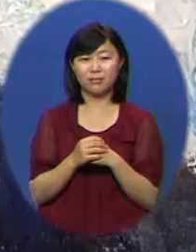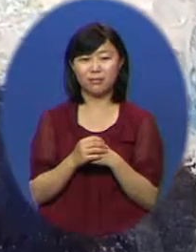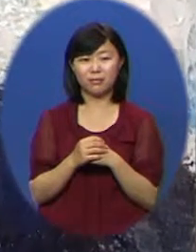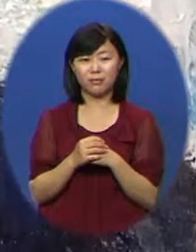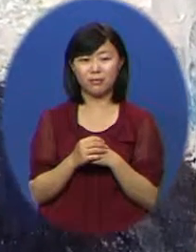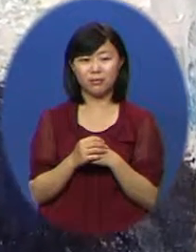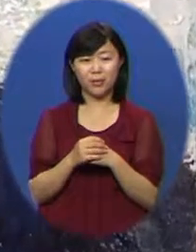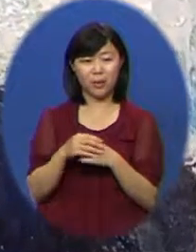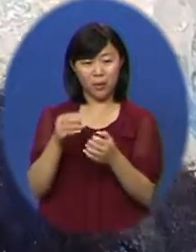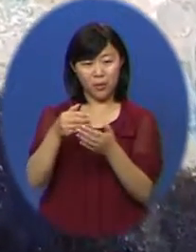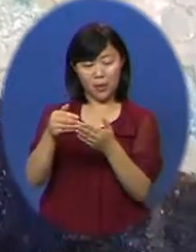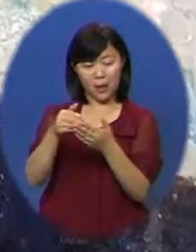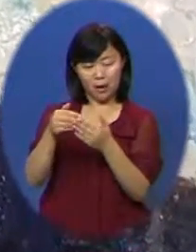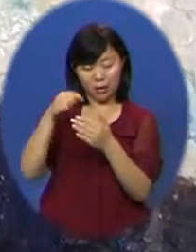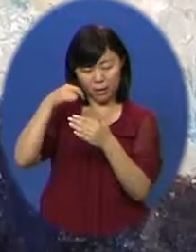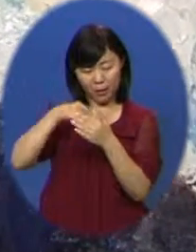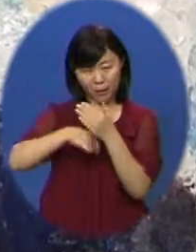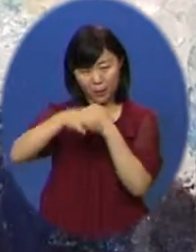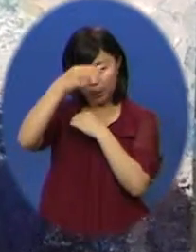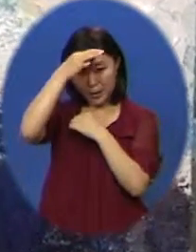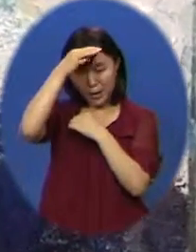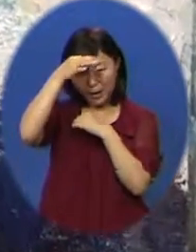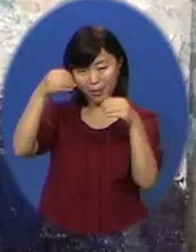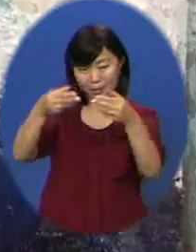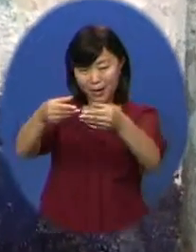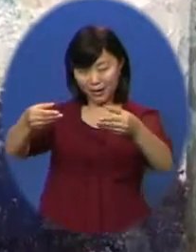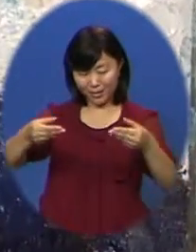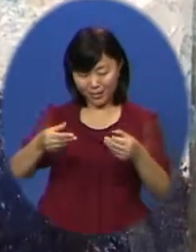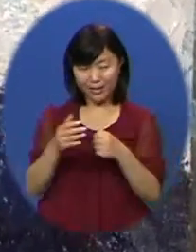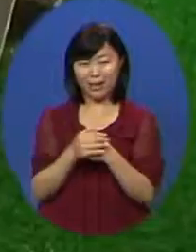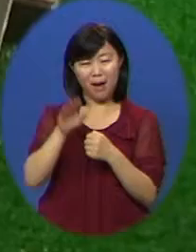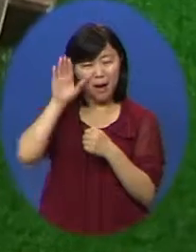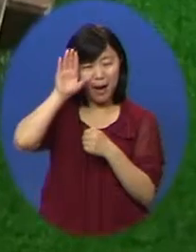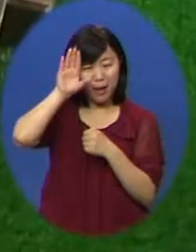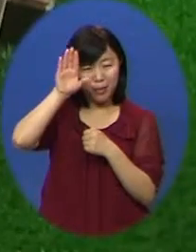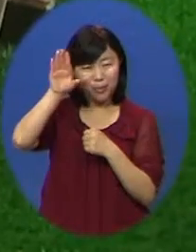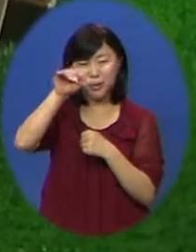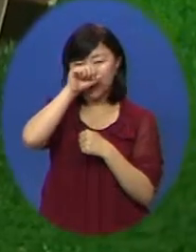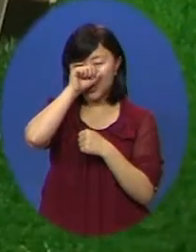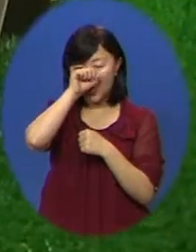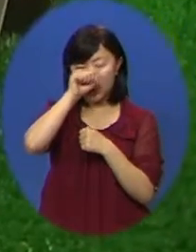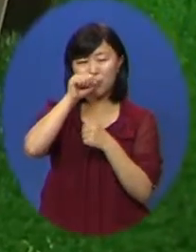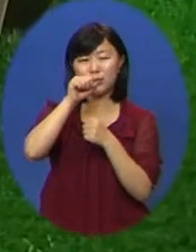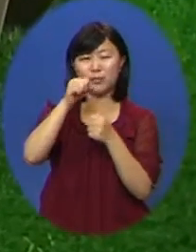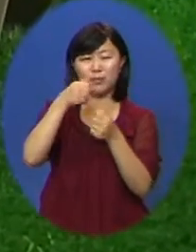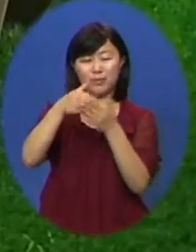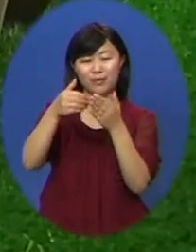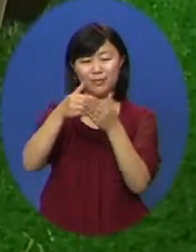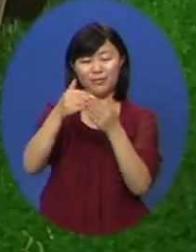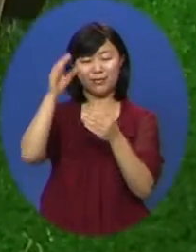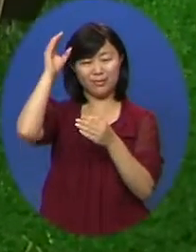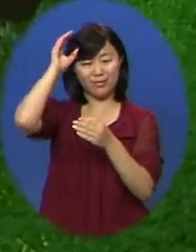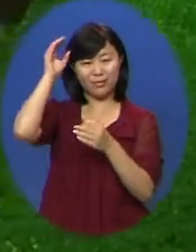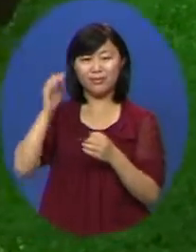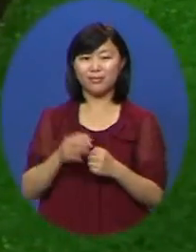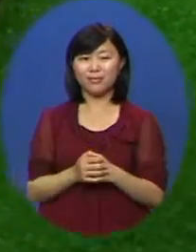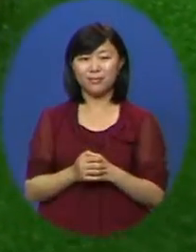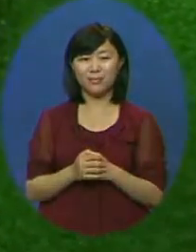화가의 깊은 내공이 느껴지는 팔레트. 앞으로도 좋은 작품 기대하겠습니다.